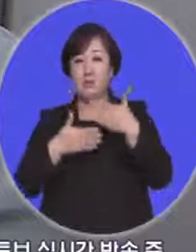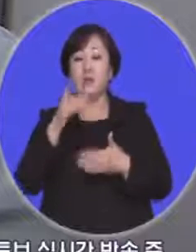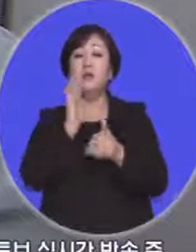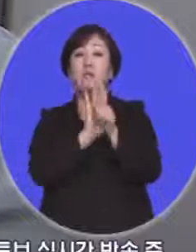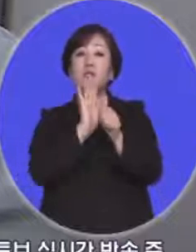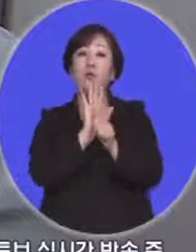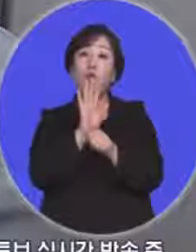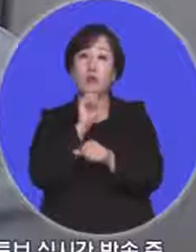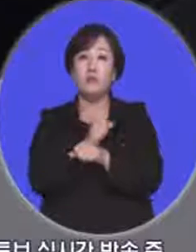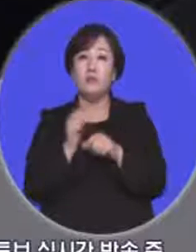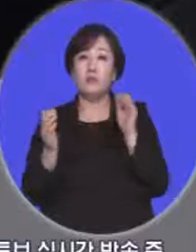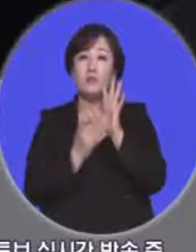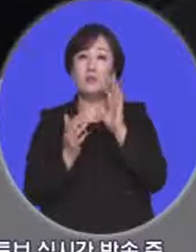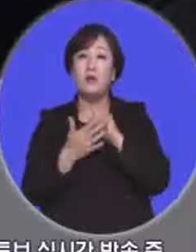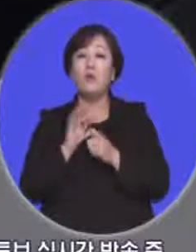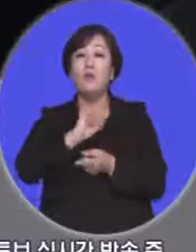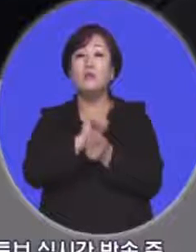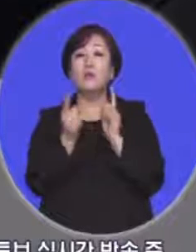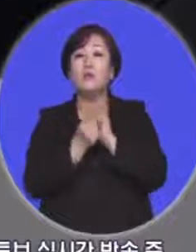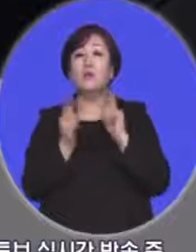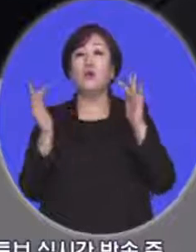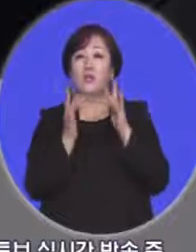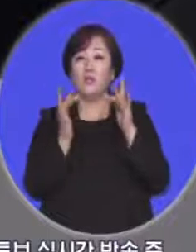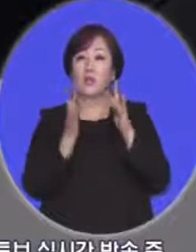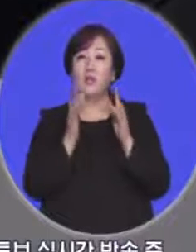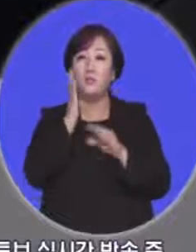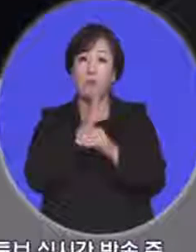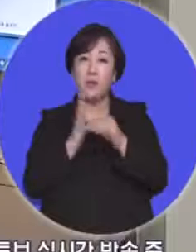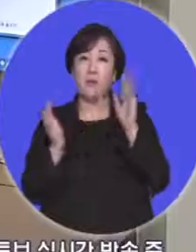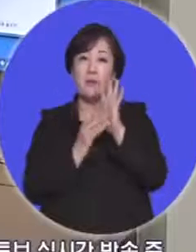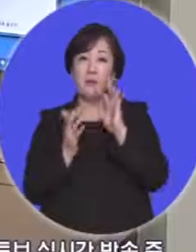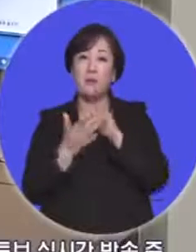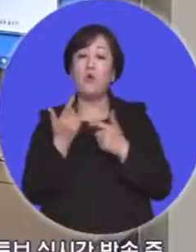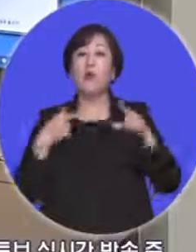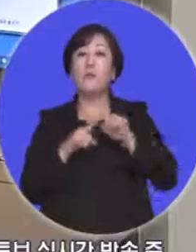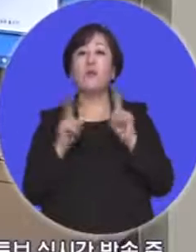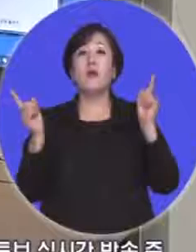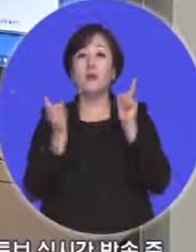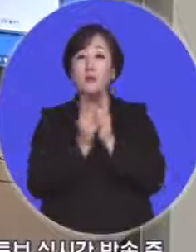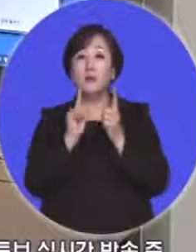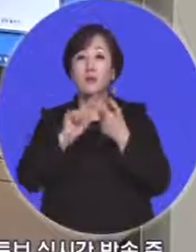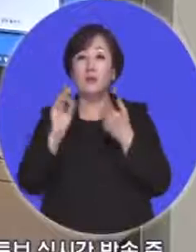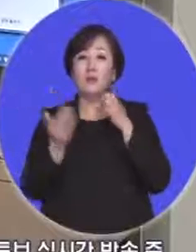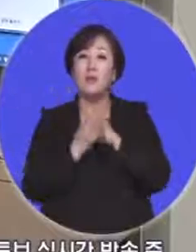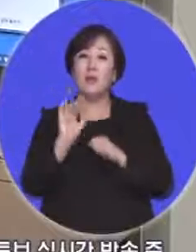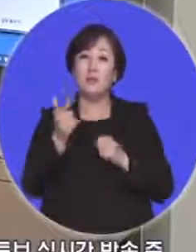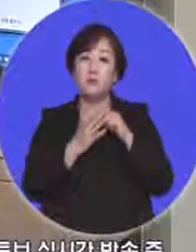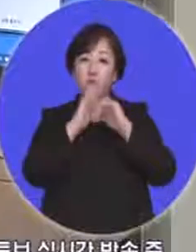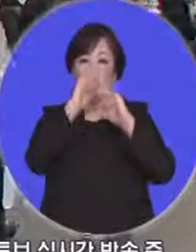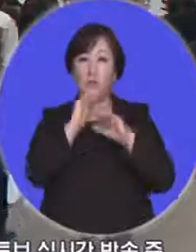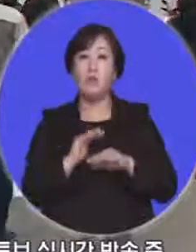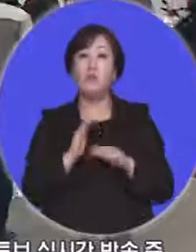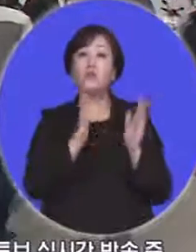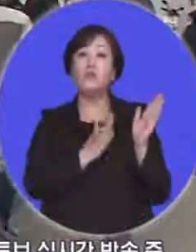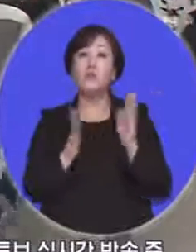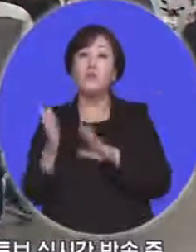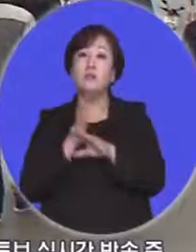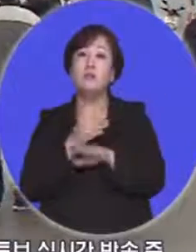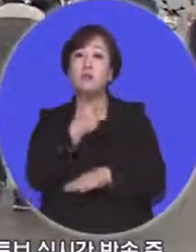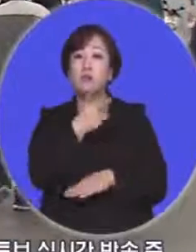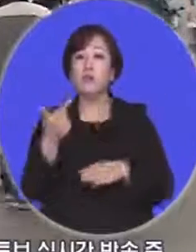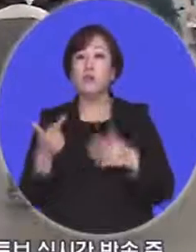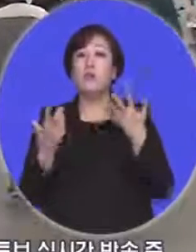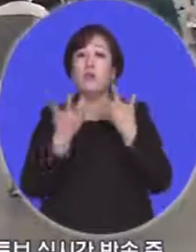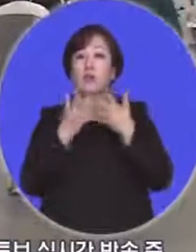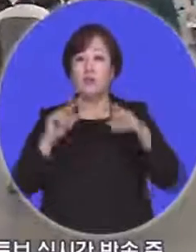시스템을 구축하고 비대면 행사장을 조성하는 등 포스트 코로나 시대에도 대비하고 있습니다. 하지만 대규모 인원의